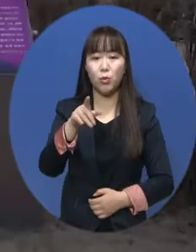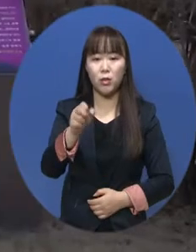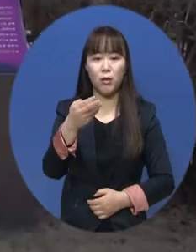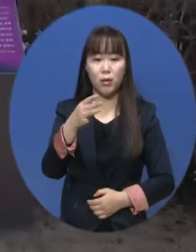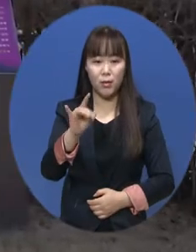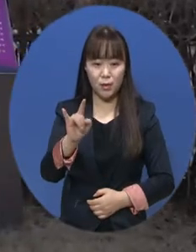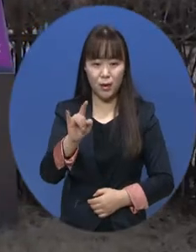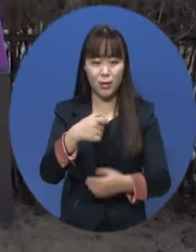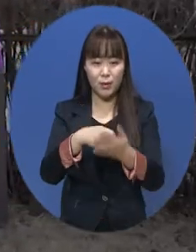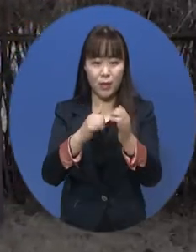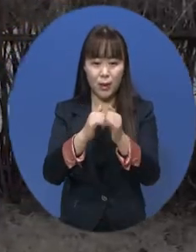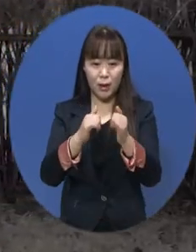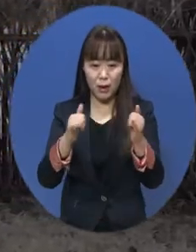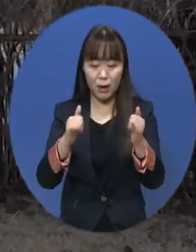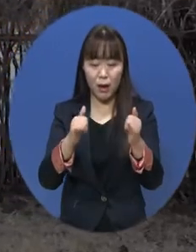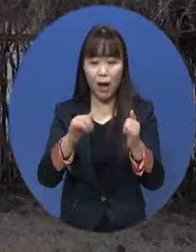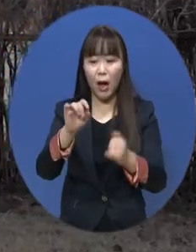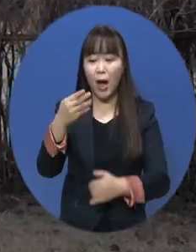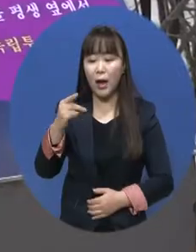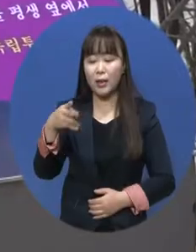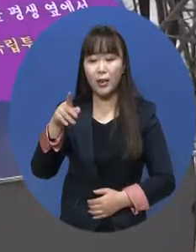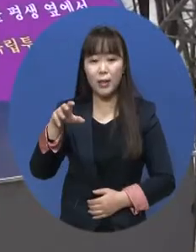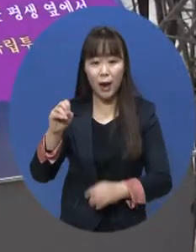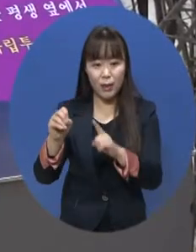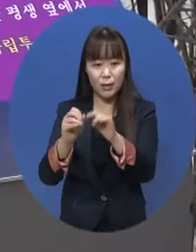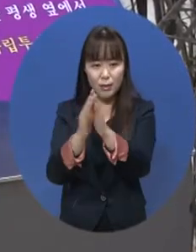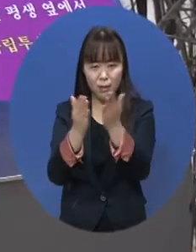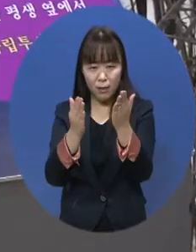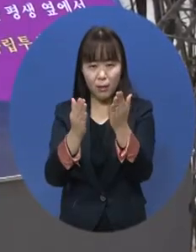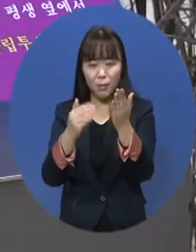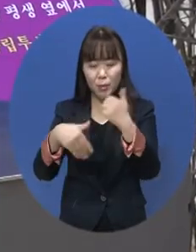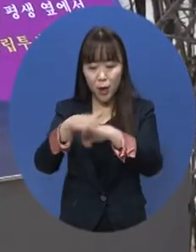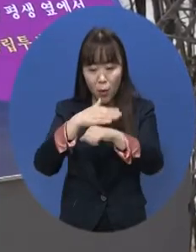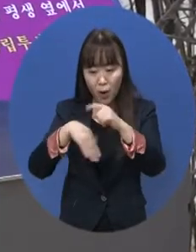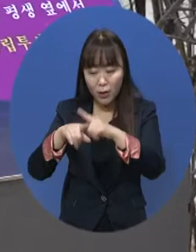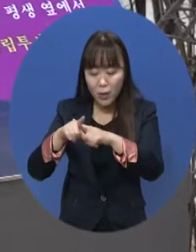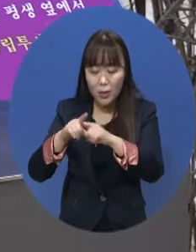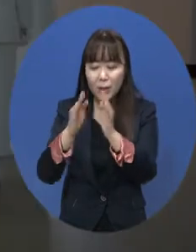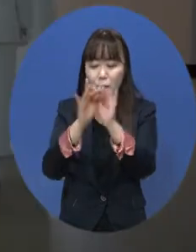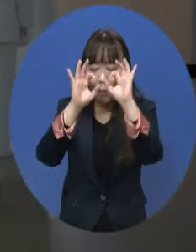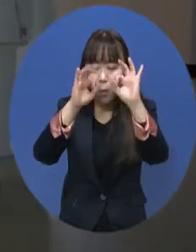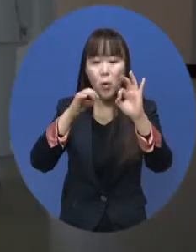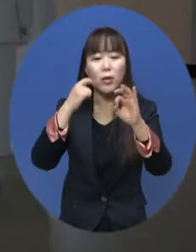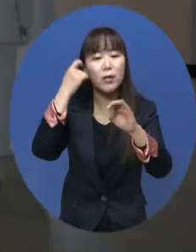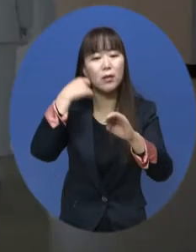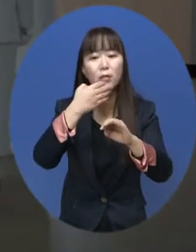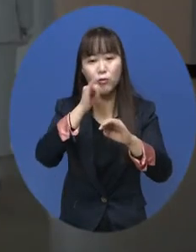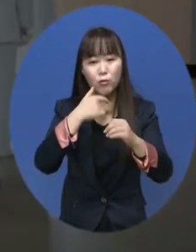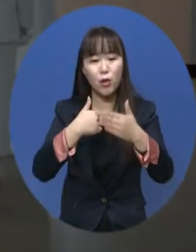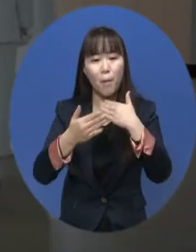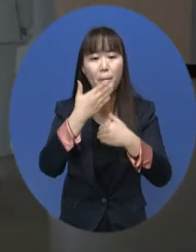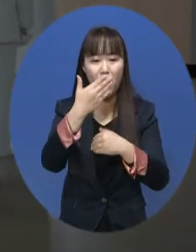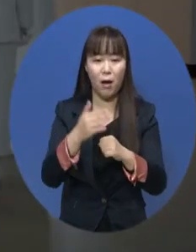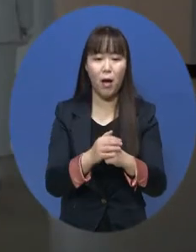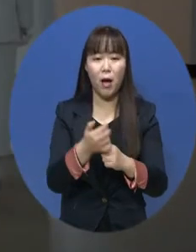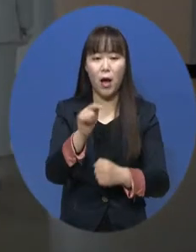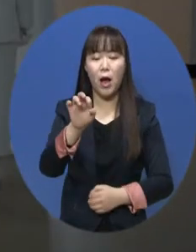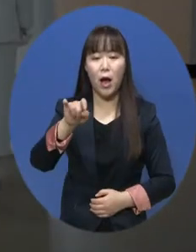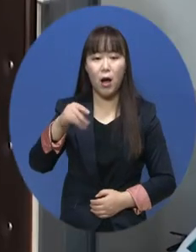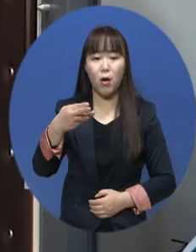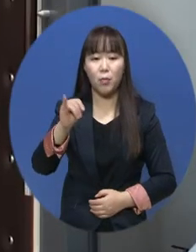주요 배경들을 직접 보고 느낄 수 있도록 재현했습니다. 또한 하얼빈역 1층 영상